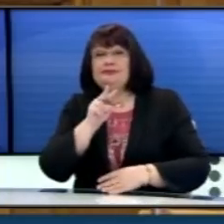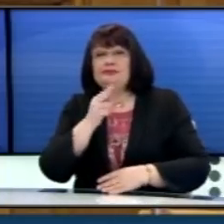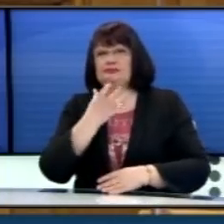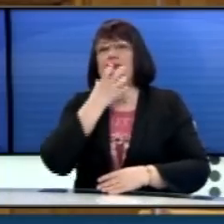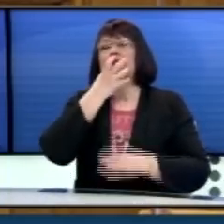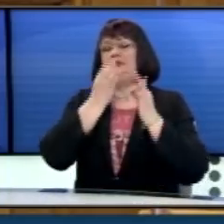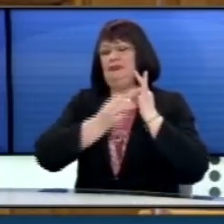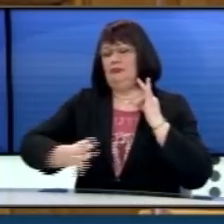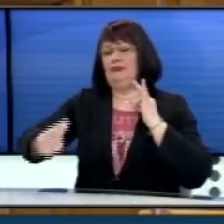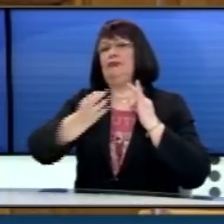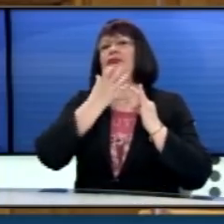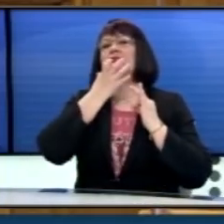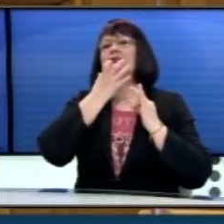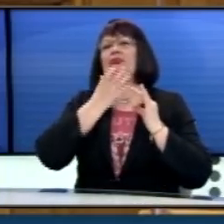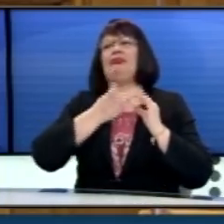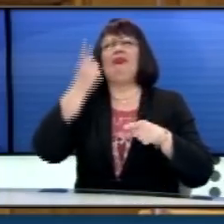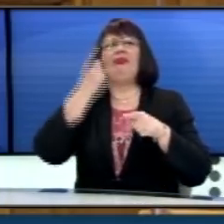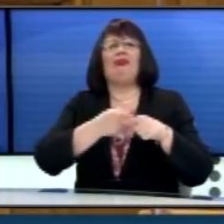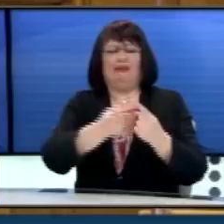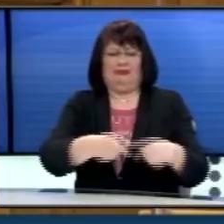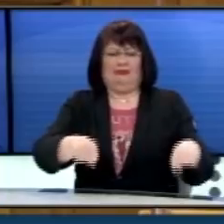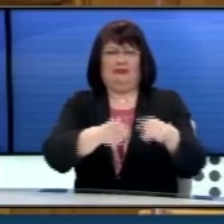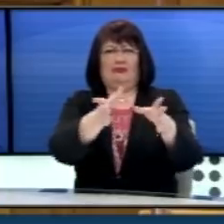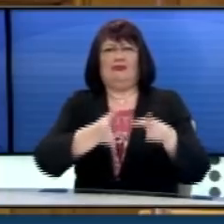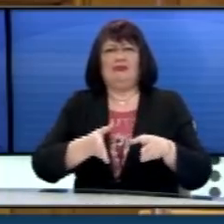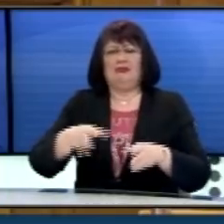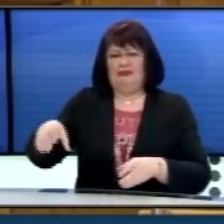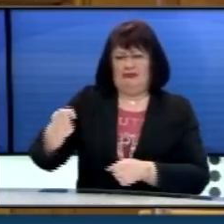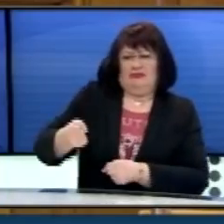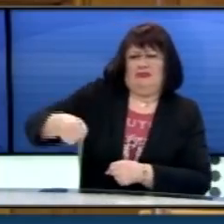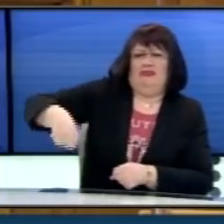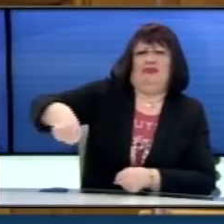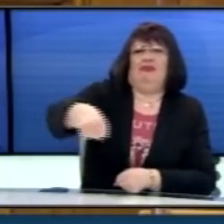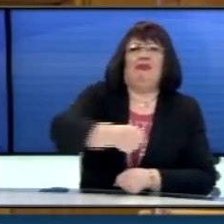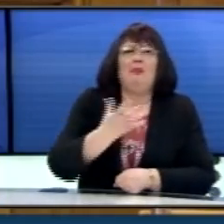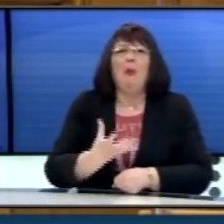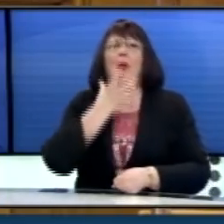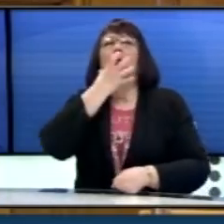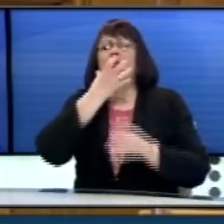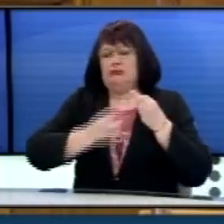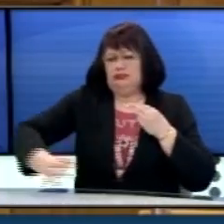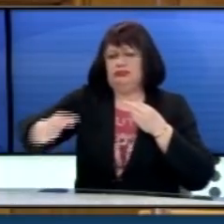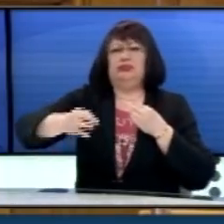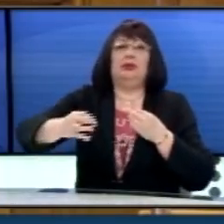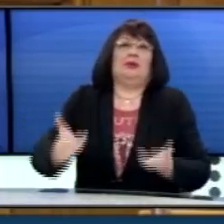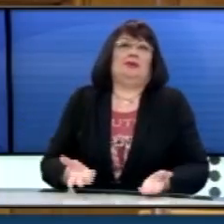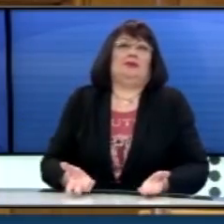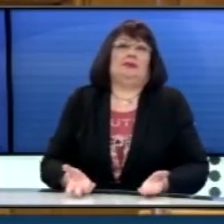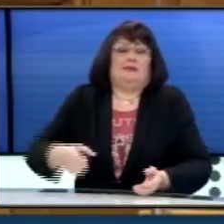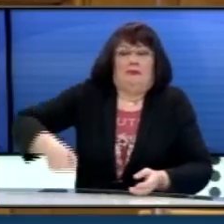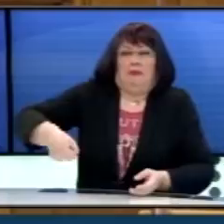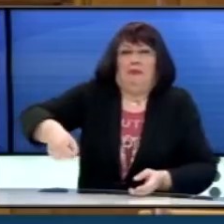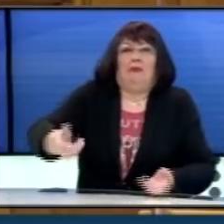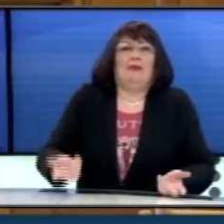διασωληνωμένοι στους κοινούς θαλάμους με φορητούς αναπνευστήρες. θέαμα στο οποίο σας εύχεται, κύριοι